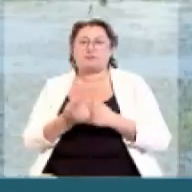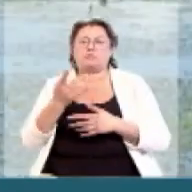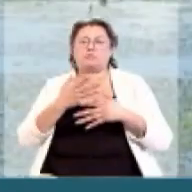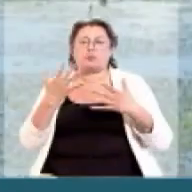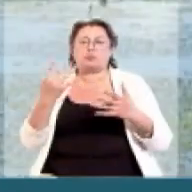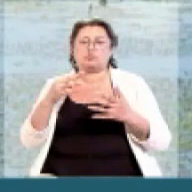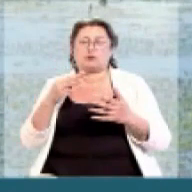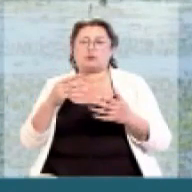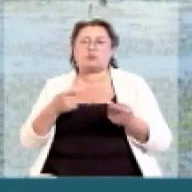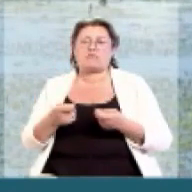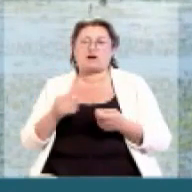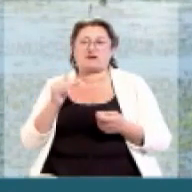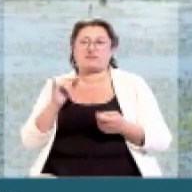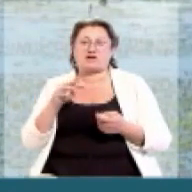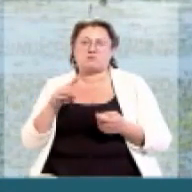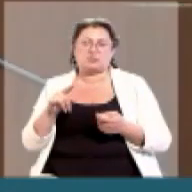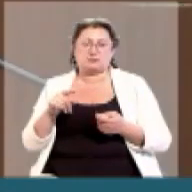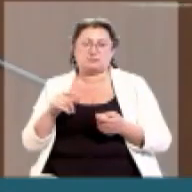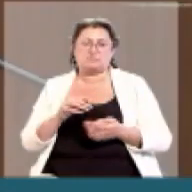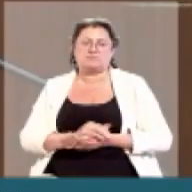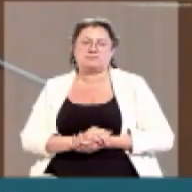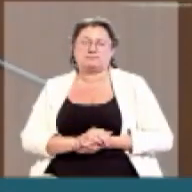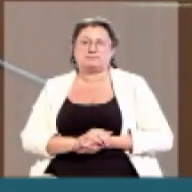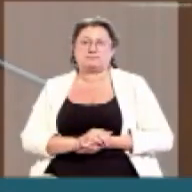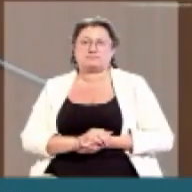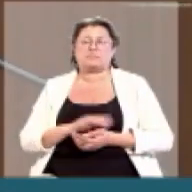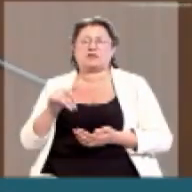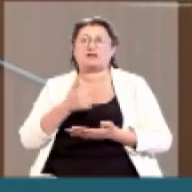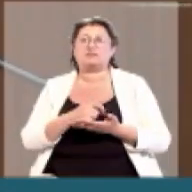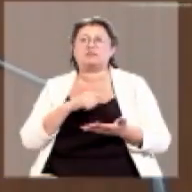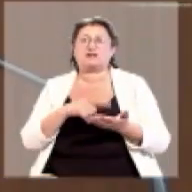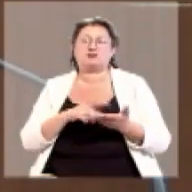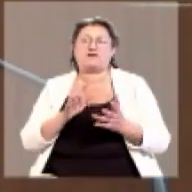Олардың негізгі міндеті сату және өңдеу үшін балық өсіру. Рашите поздравить вас